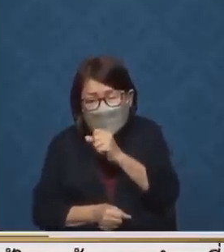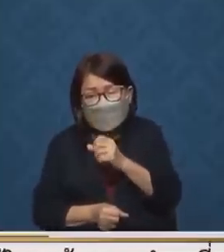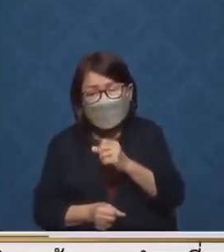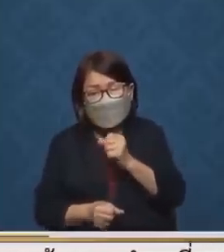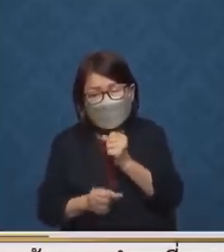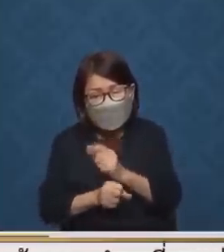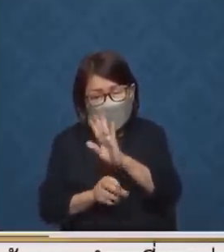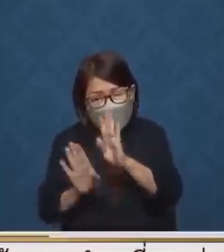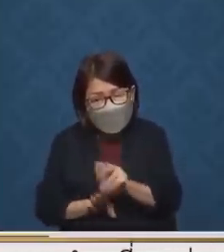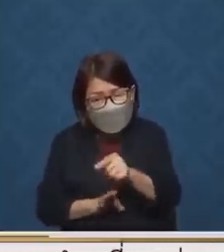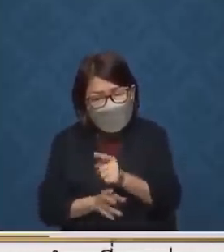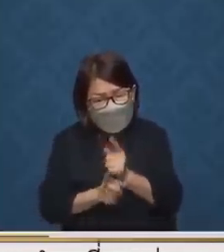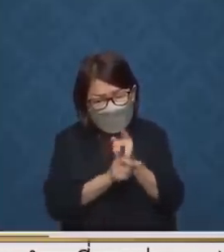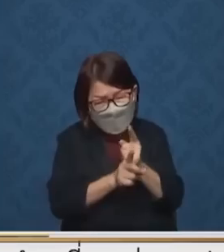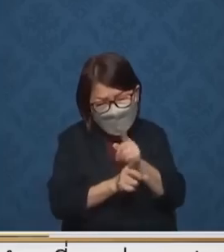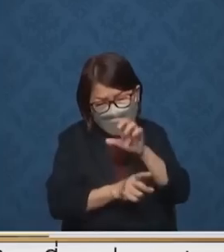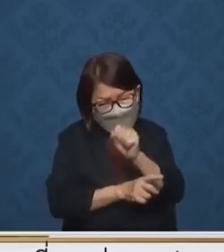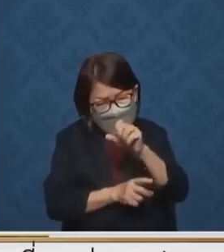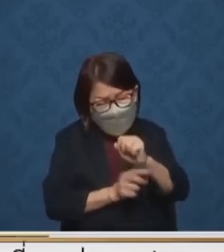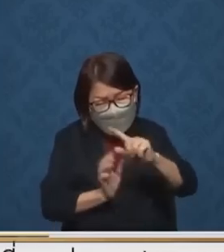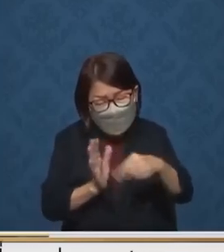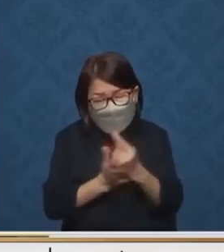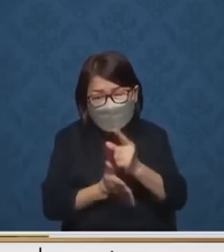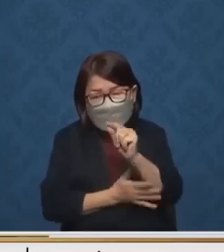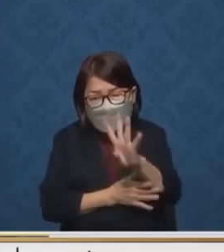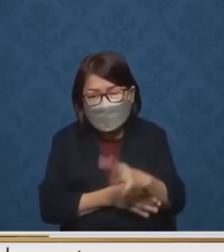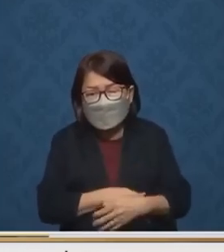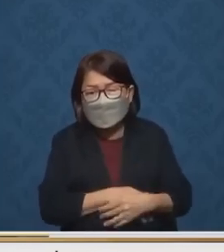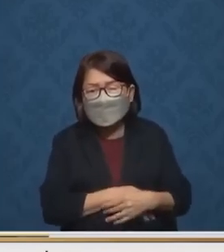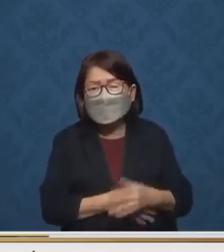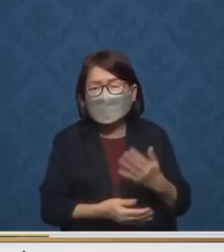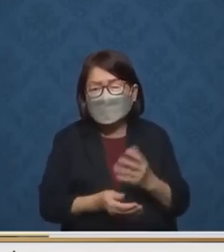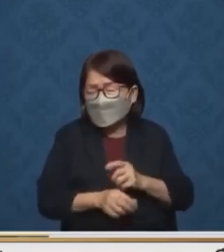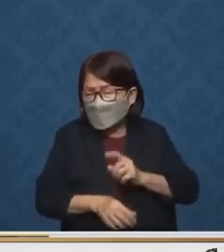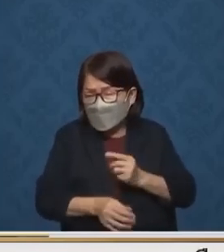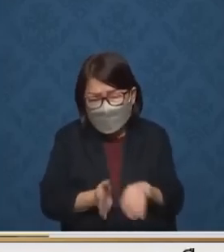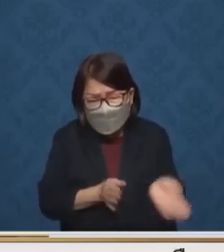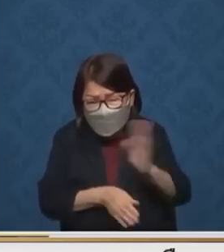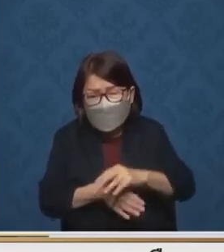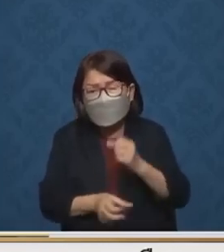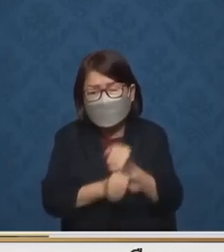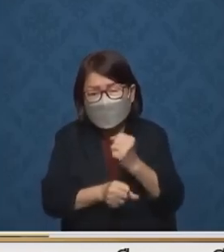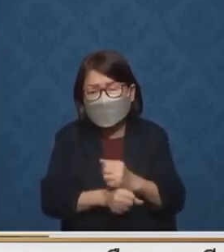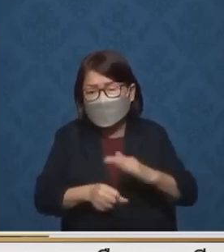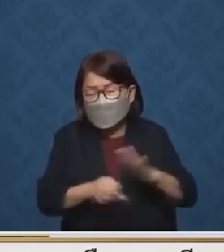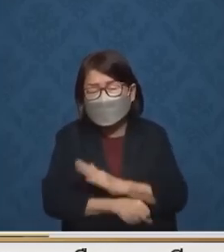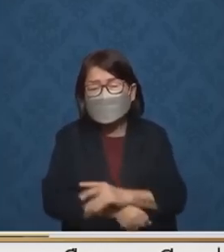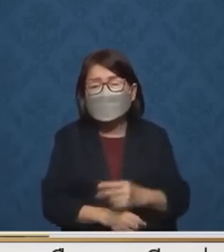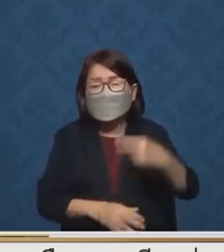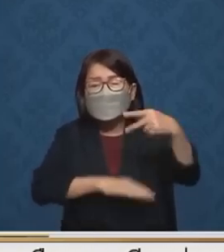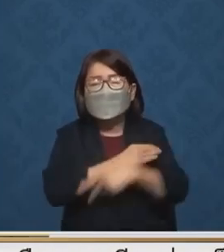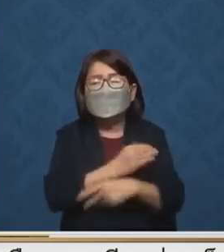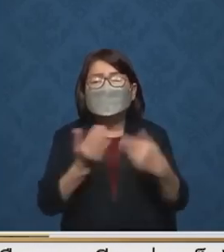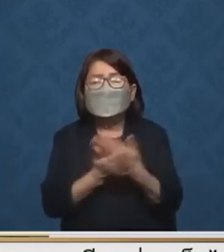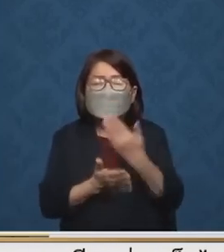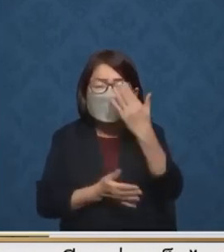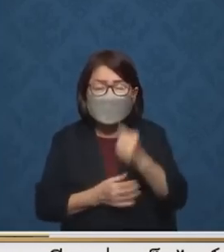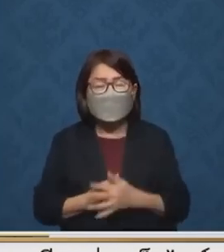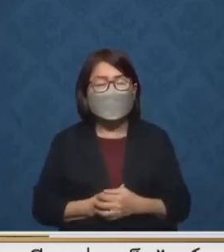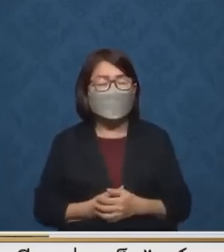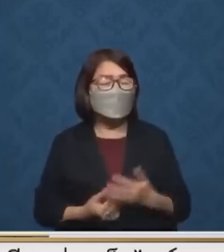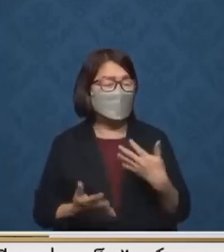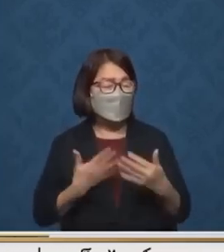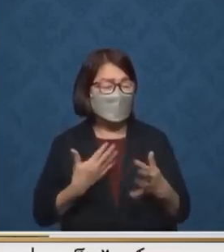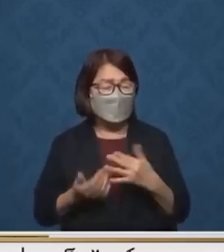มาไปดู